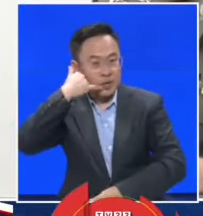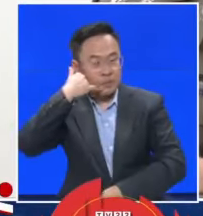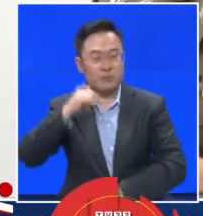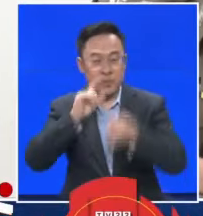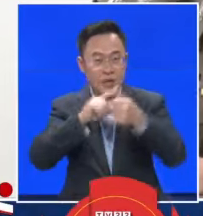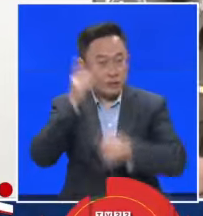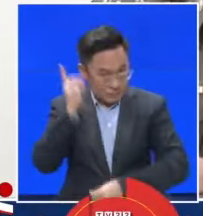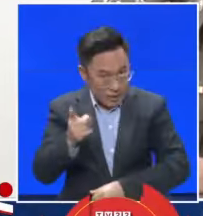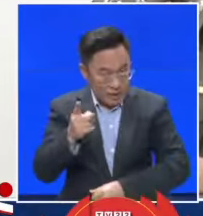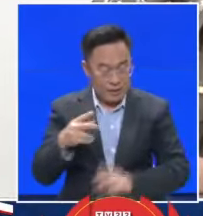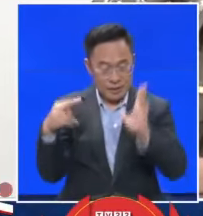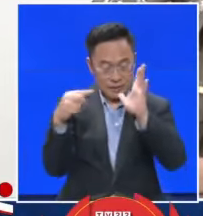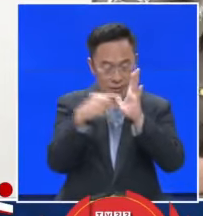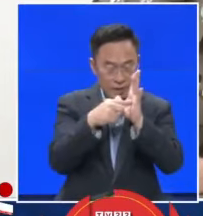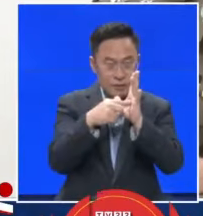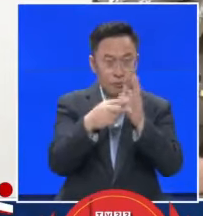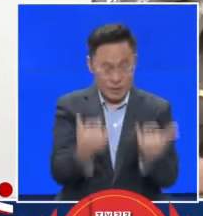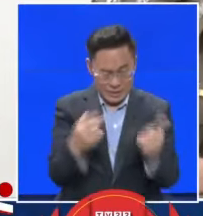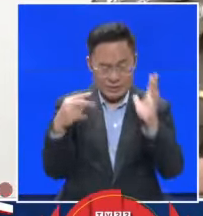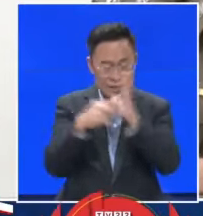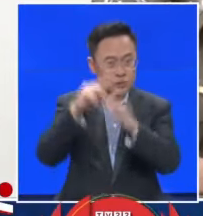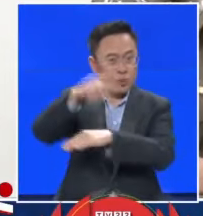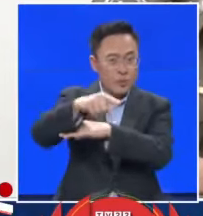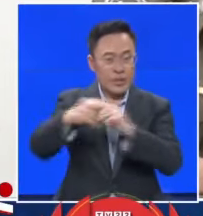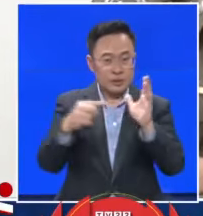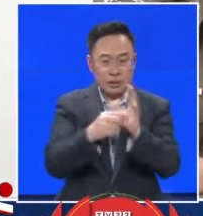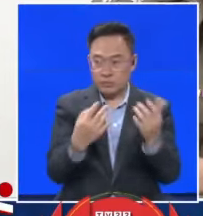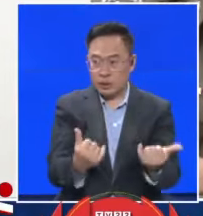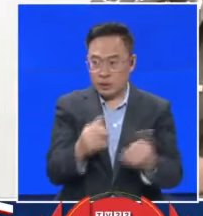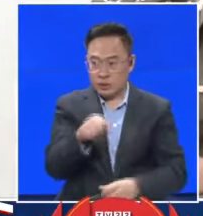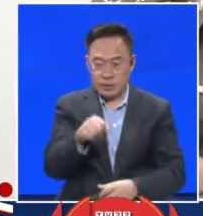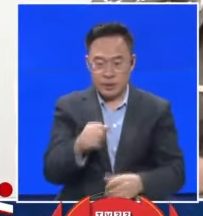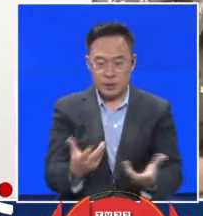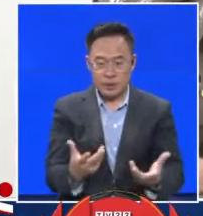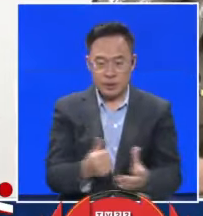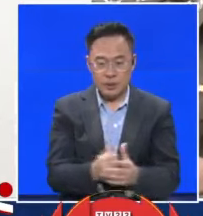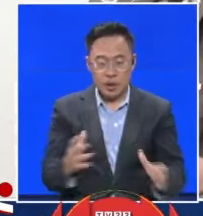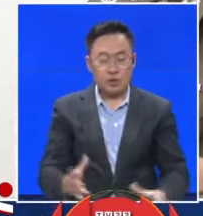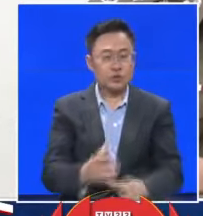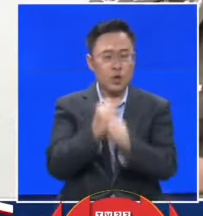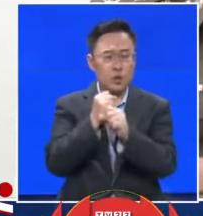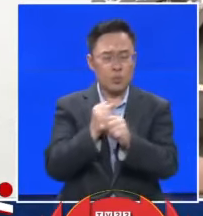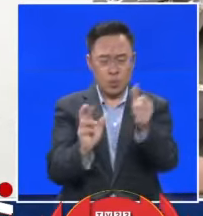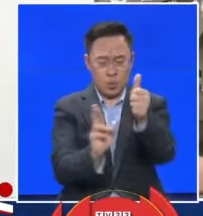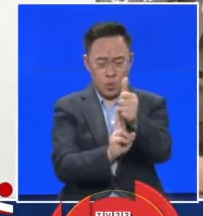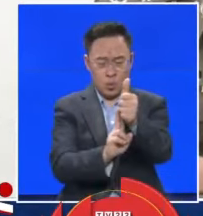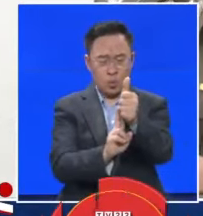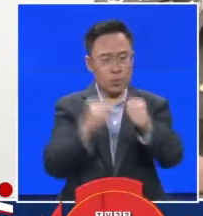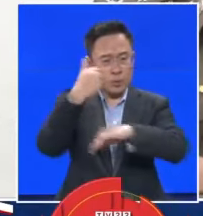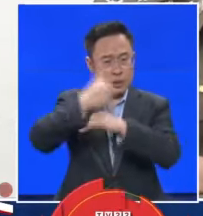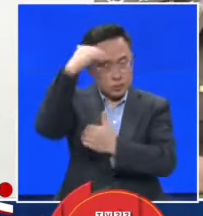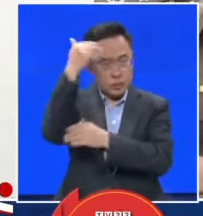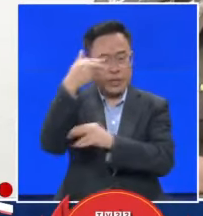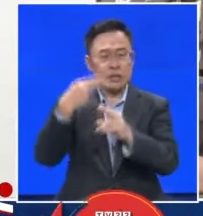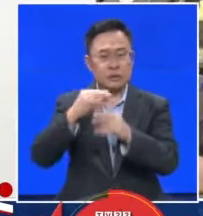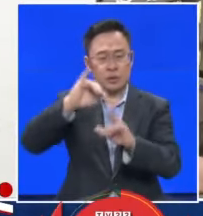ราก็โทรไปถามนะฮะทั้งบิ๊กโจ๊กพลตรีสุรเชษฐ์ท่านก็บอกว่ายังไม่ได้รับการประสานจากผบ.ตร.ให้เข้าพบช่วงบ่ายนะแต่